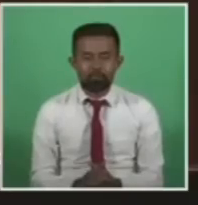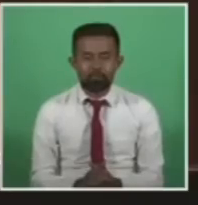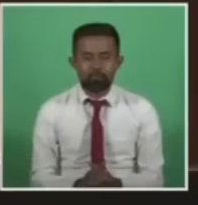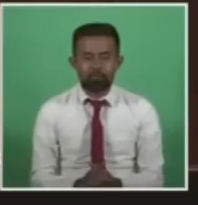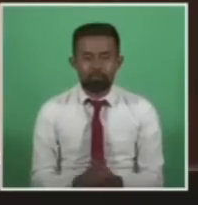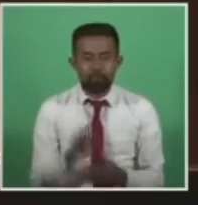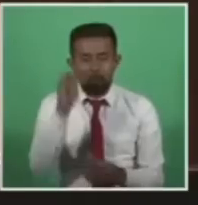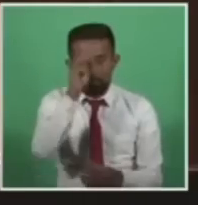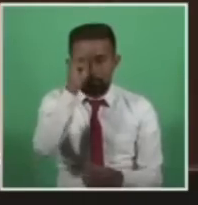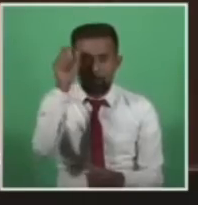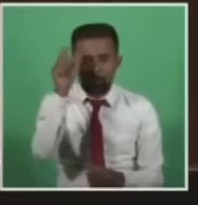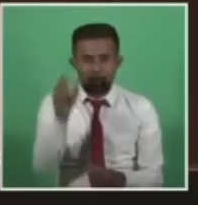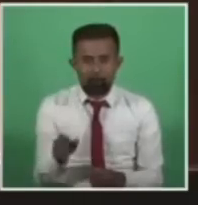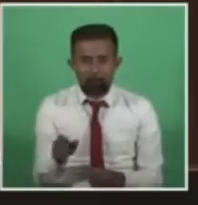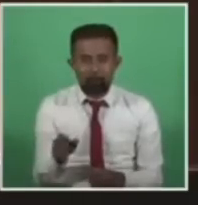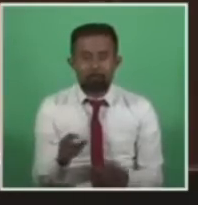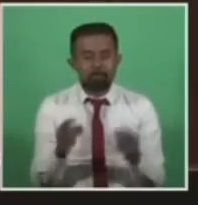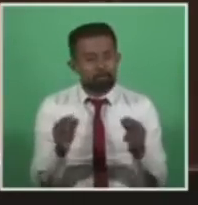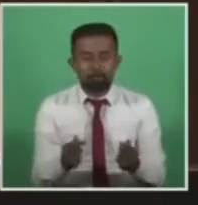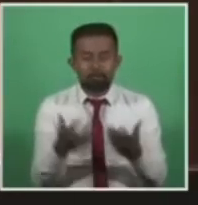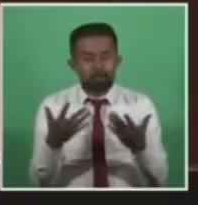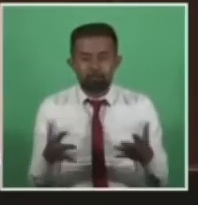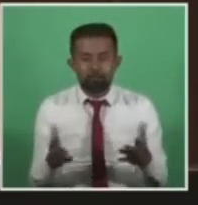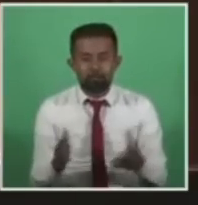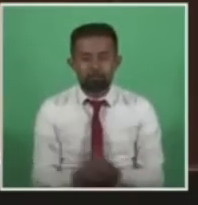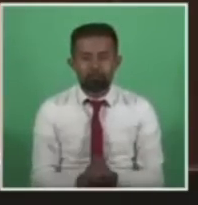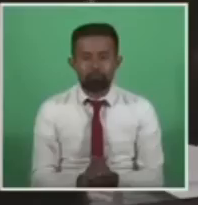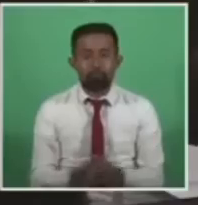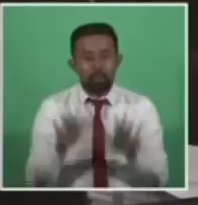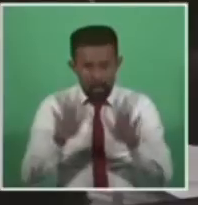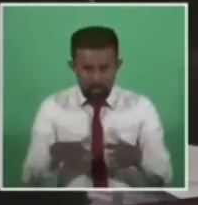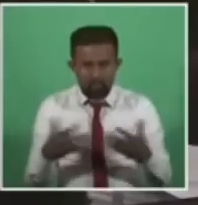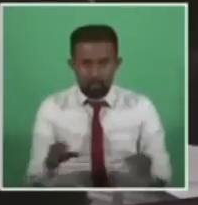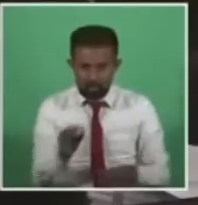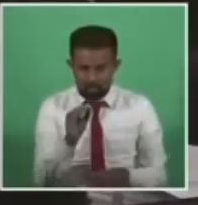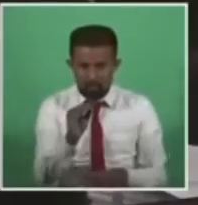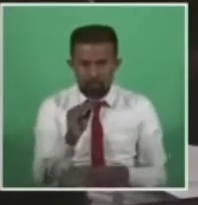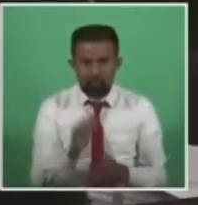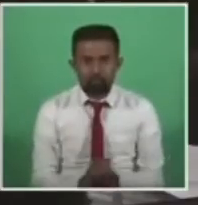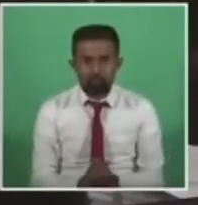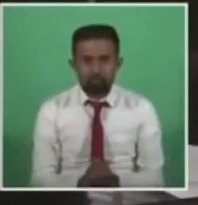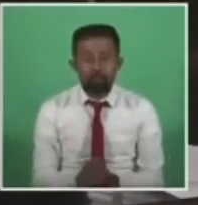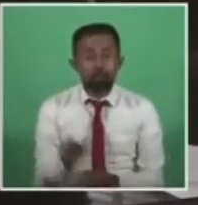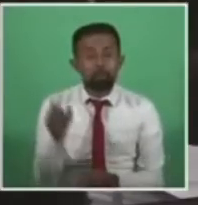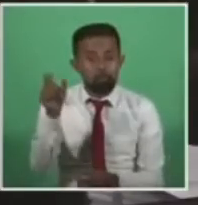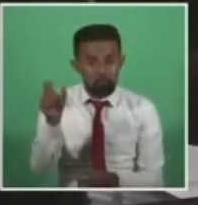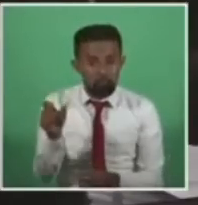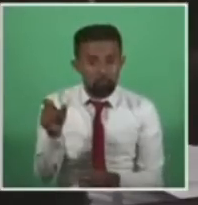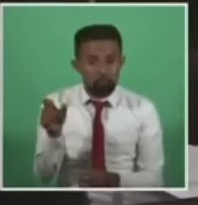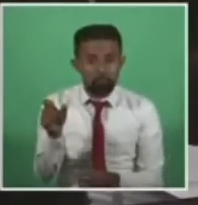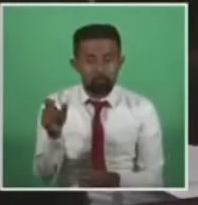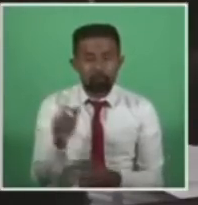හරි මෛත්‍රීපාලසේ සර් මැත්තම ඉක්මනින් අවසන් කරන්න. හරි අවසන් කරනවා.